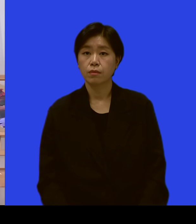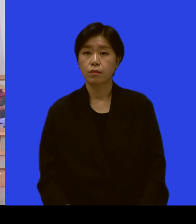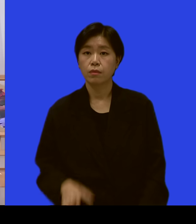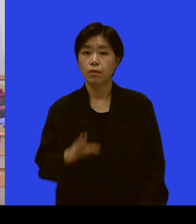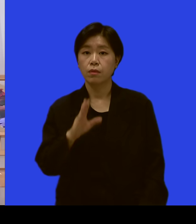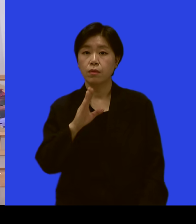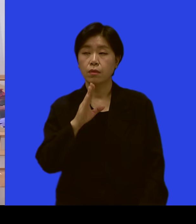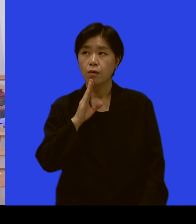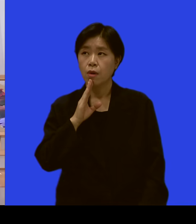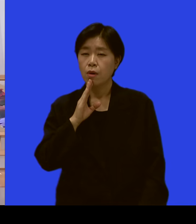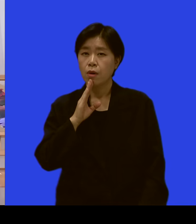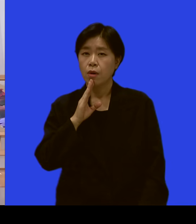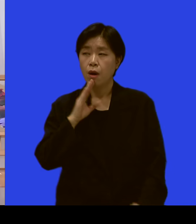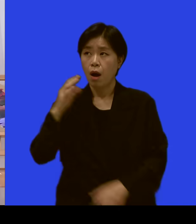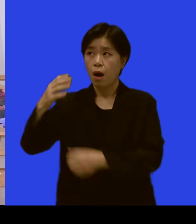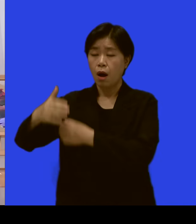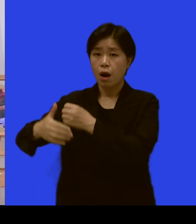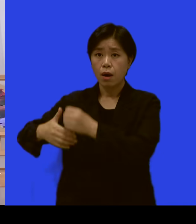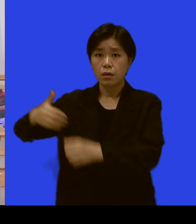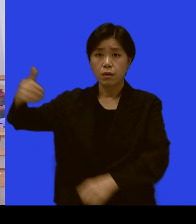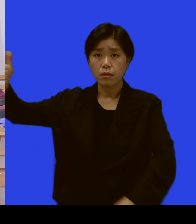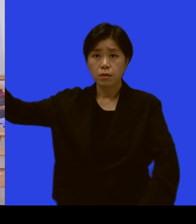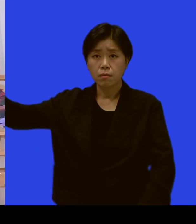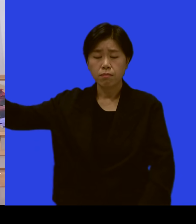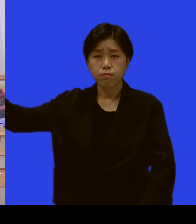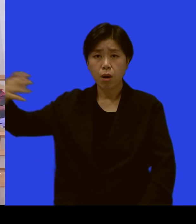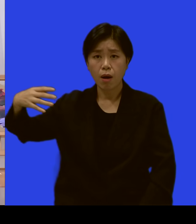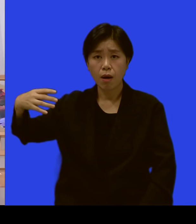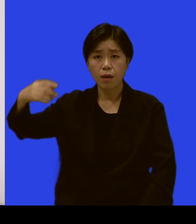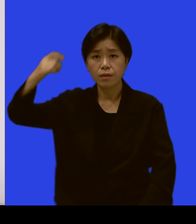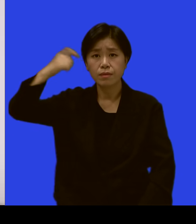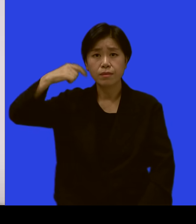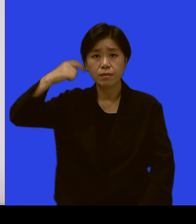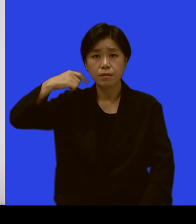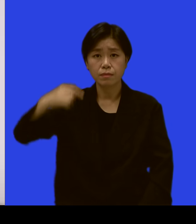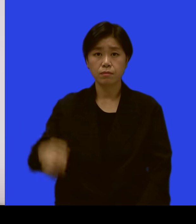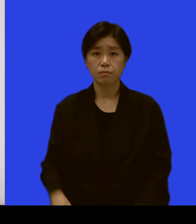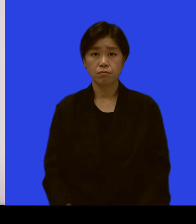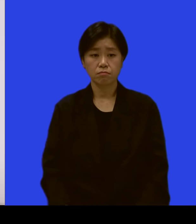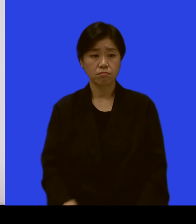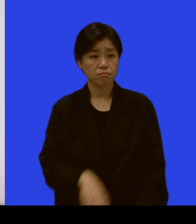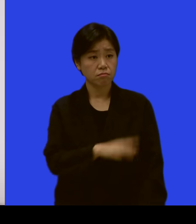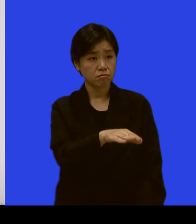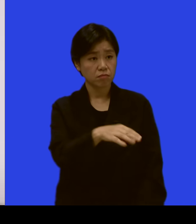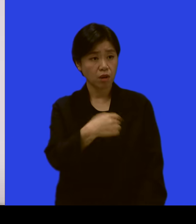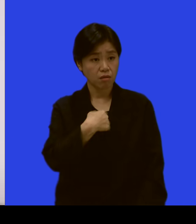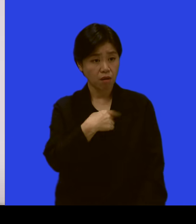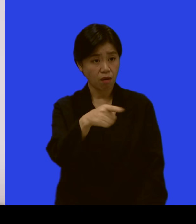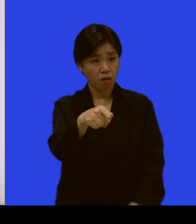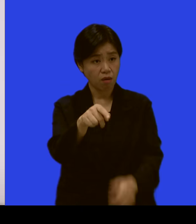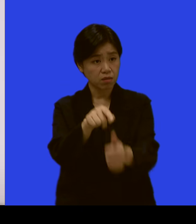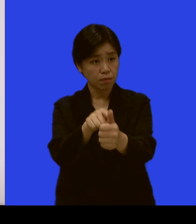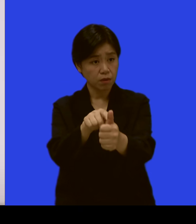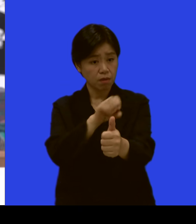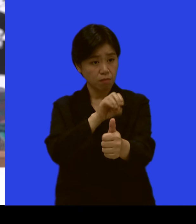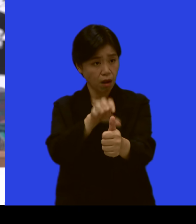오랫동안 침묵하고 계셨던 예. 하나님께서 저한테 이렇게 말씀하시는 것 같았어요. 예. 내가 너한테 그렇게 시키드나